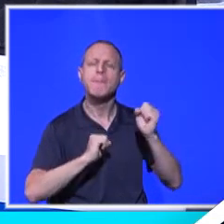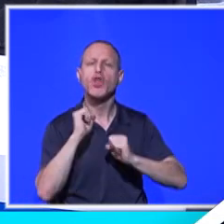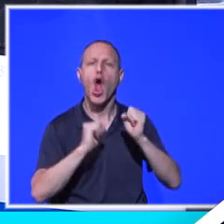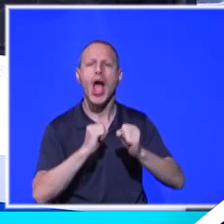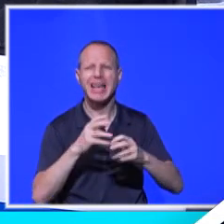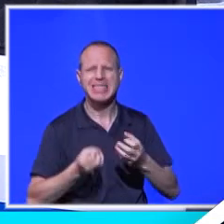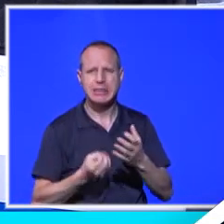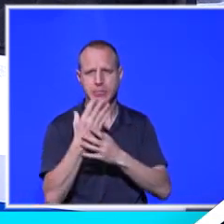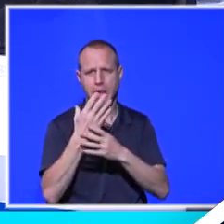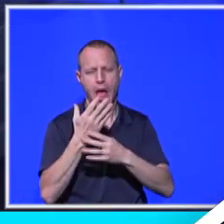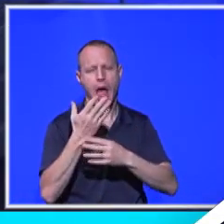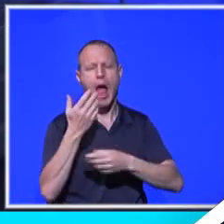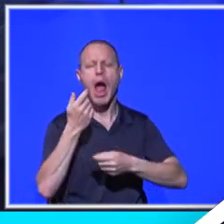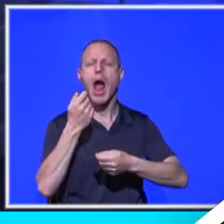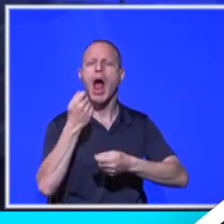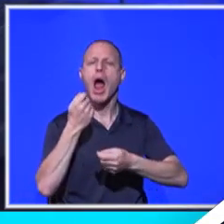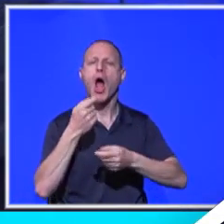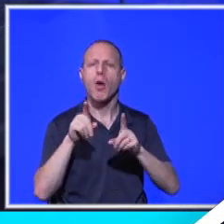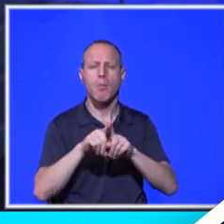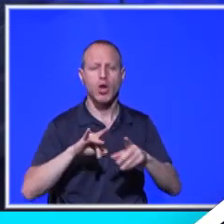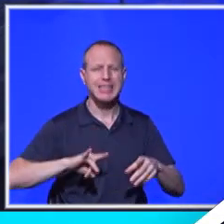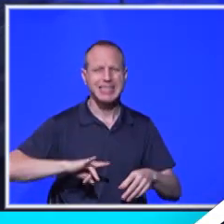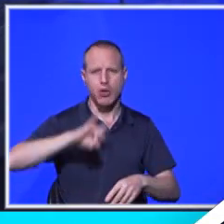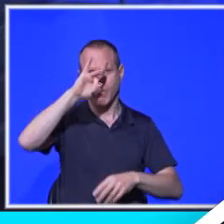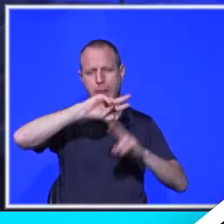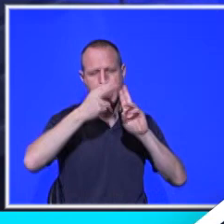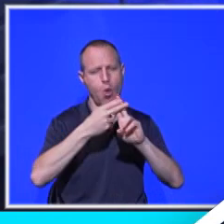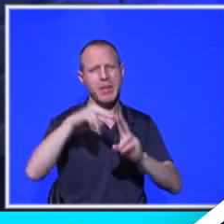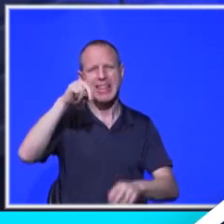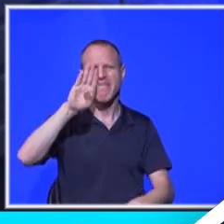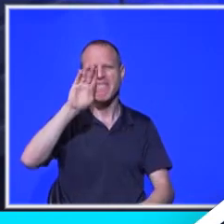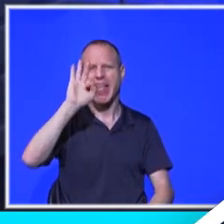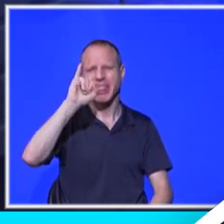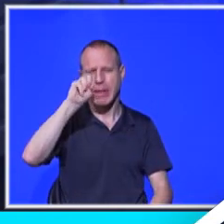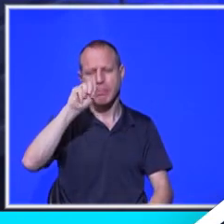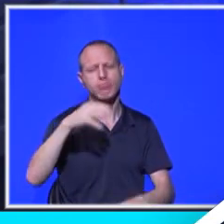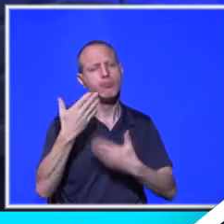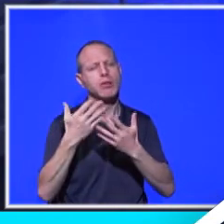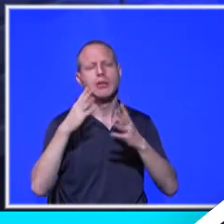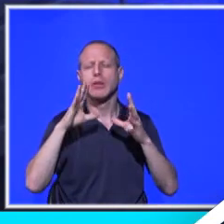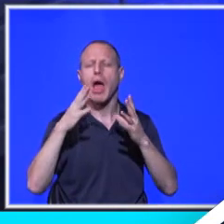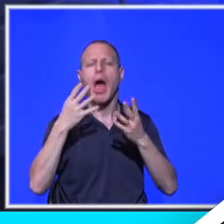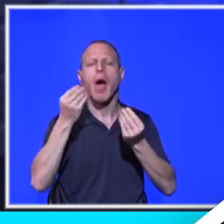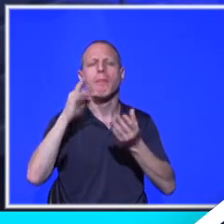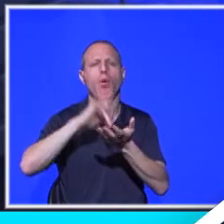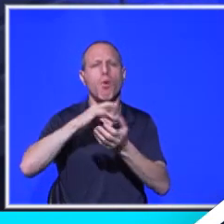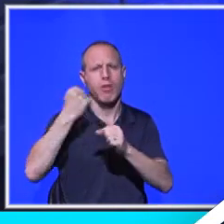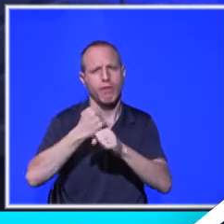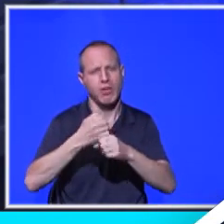למשק, כמו שדה תעופה בינלאומי נוסף בנבטים, שייתן אלפי מקומות עבודה ויחיה את העסק. כמו